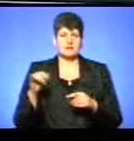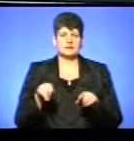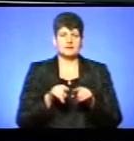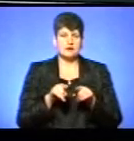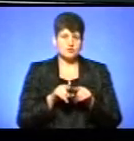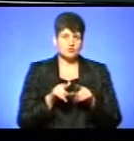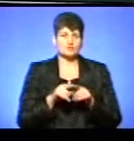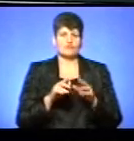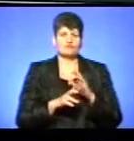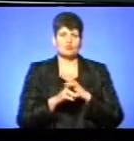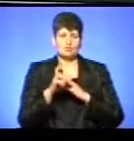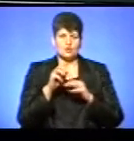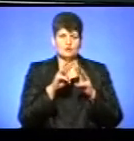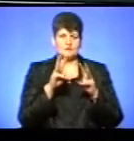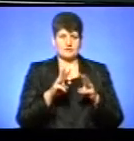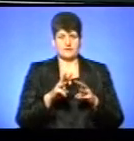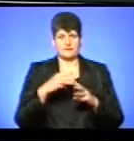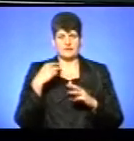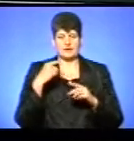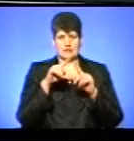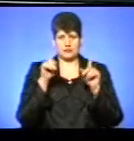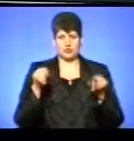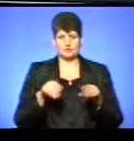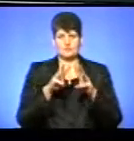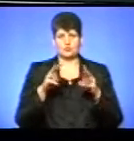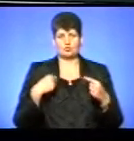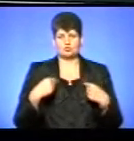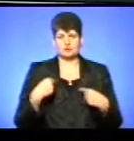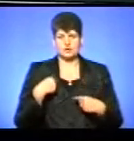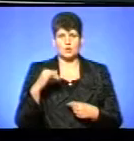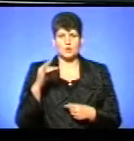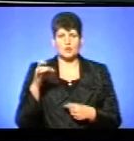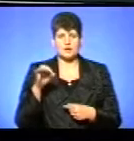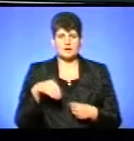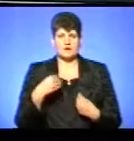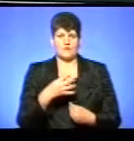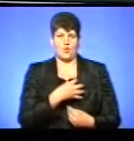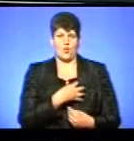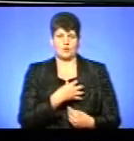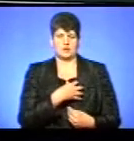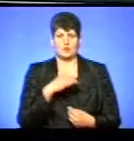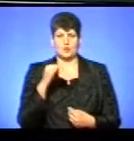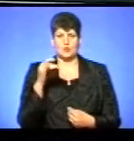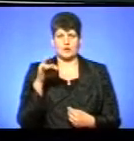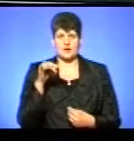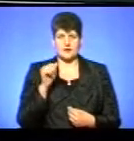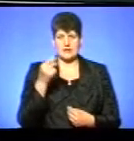Преображення Господнього він освятив ікону святого мученика Юрія та вручив орден Юрія іконописцю Василеві